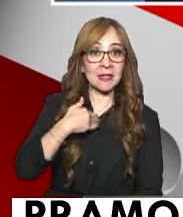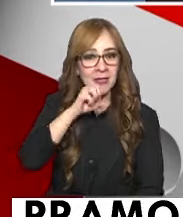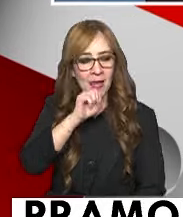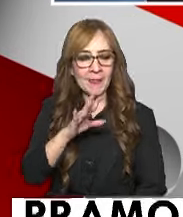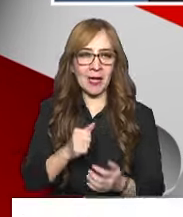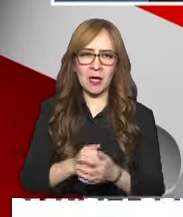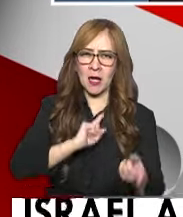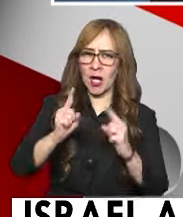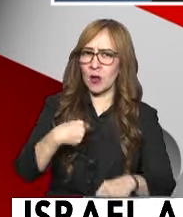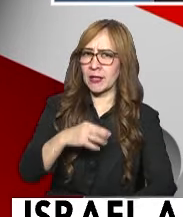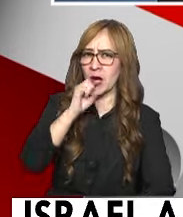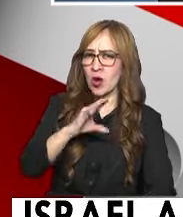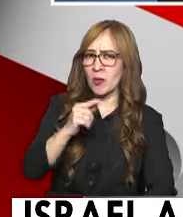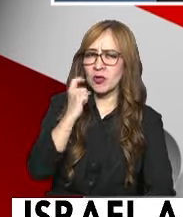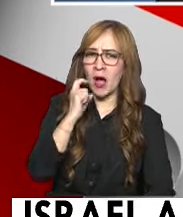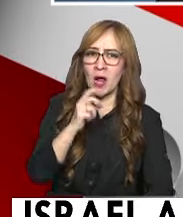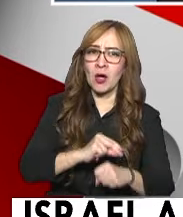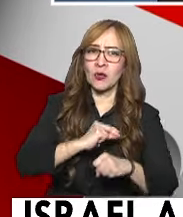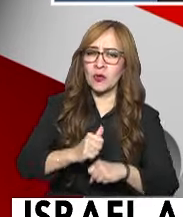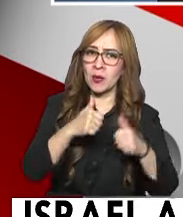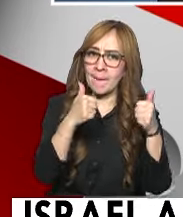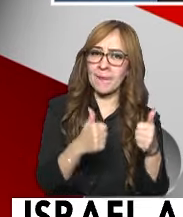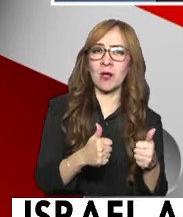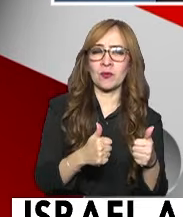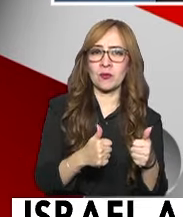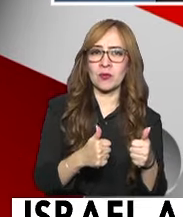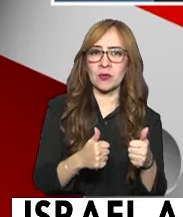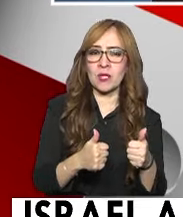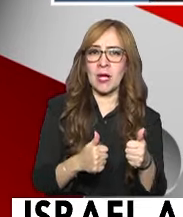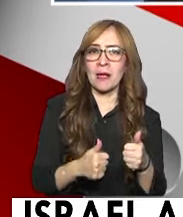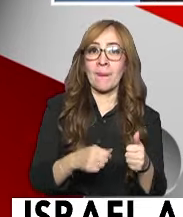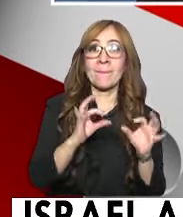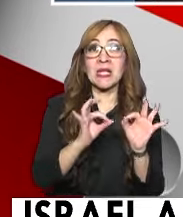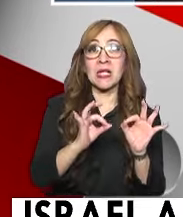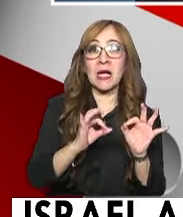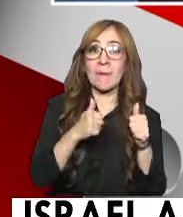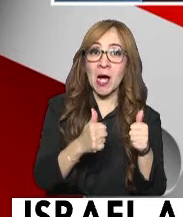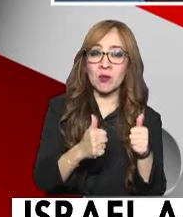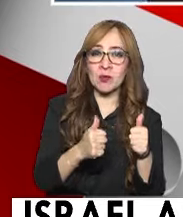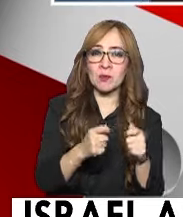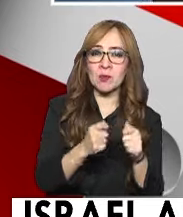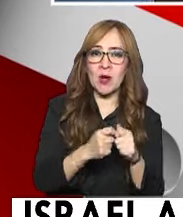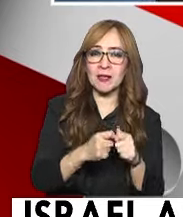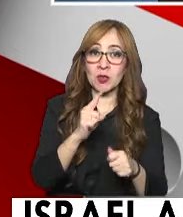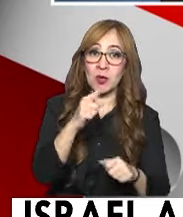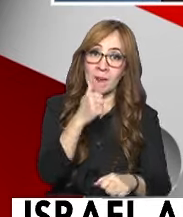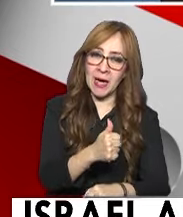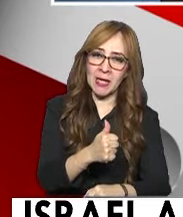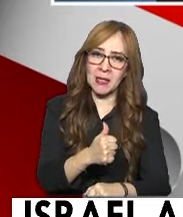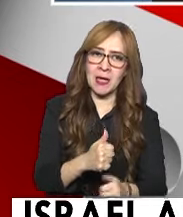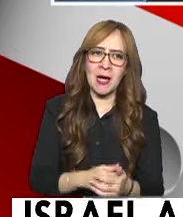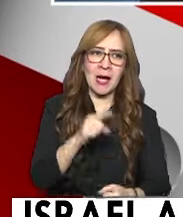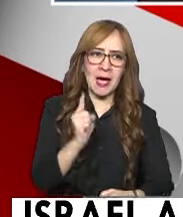ketika kita berbicara kualitas guru bicara kualitas pendidikan akan melahirkan mutu yang baik artinya di antara mencari